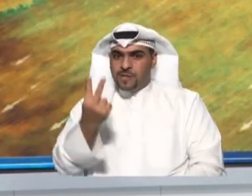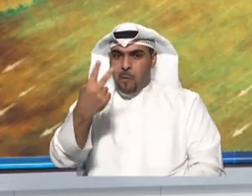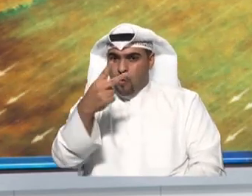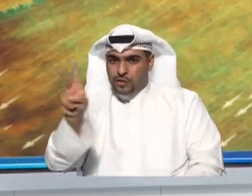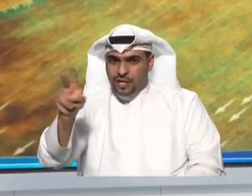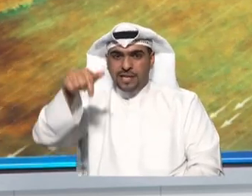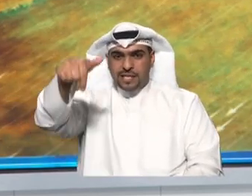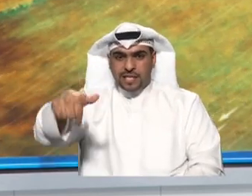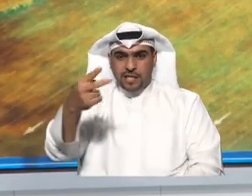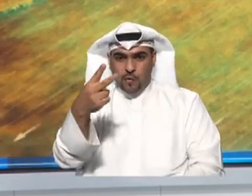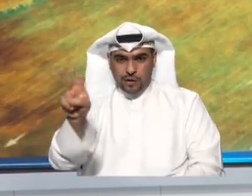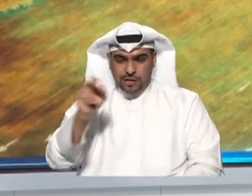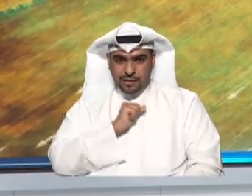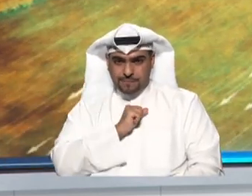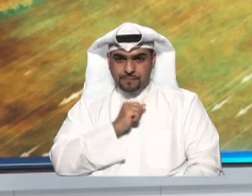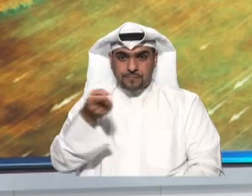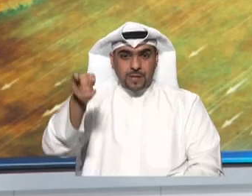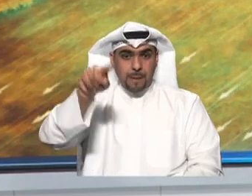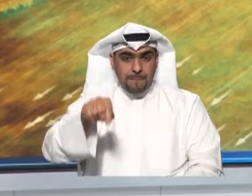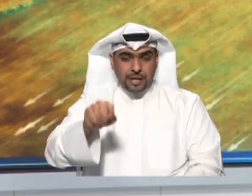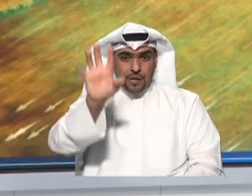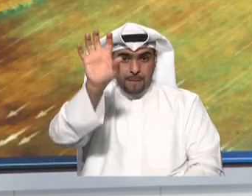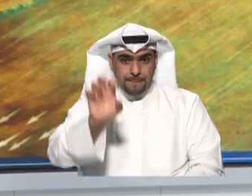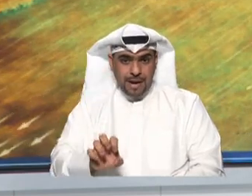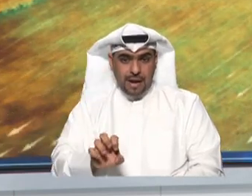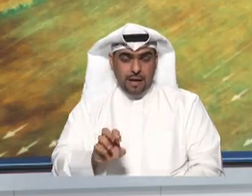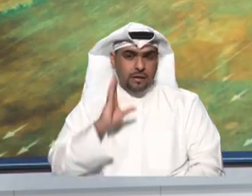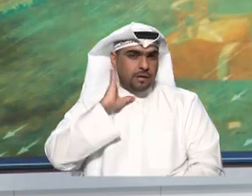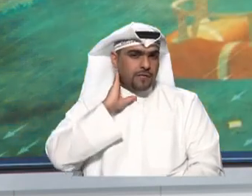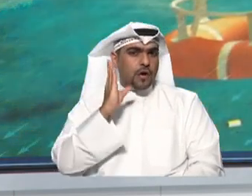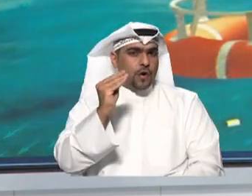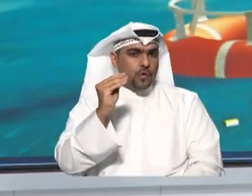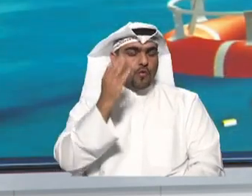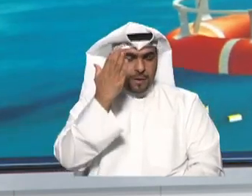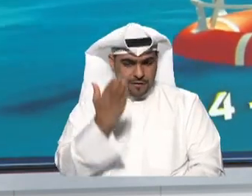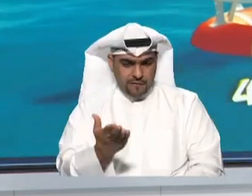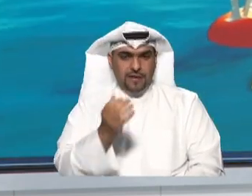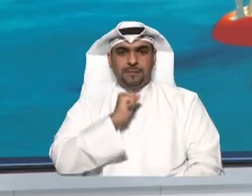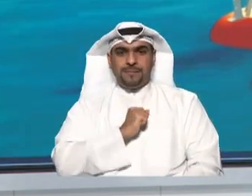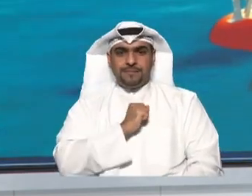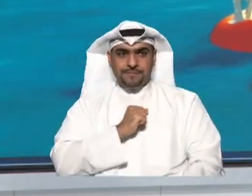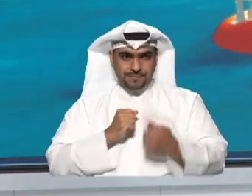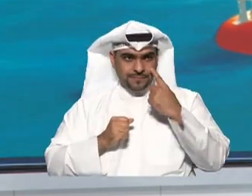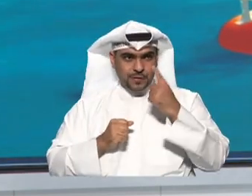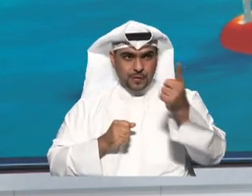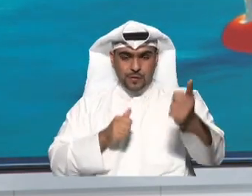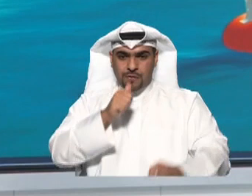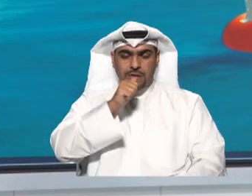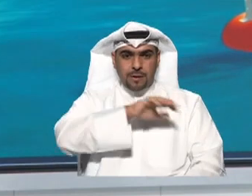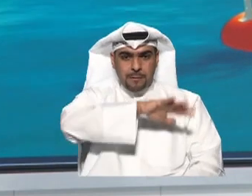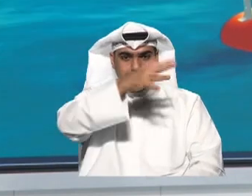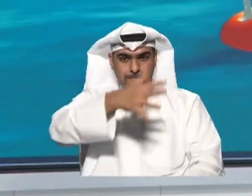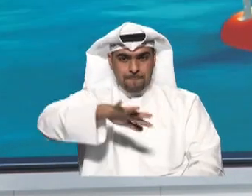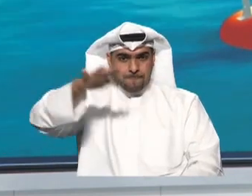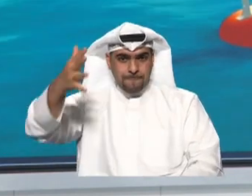ما رطبة نسبيا خاصة على المناطق الساحلية وداخل البحر. البحر خلال يوم الغد راح يكون خفيف إلى معتدل الموج، يصل ارتفاع